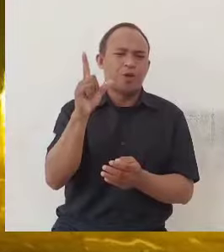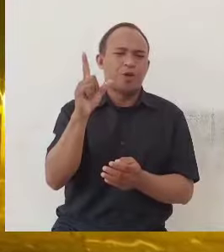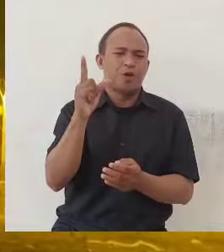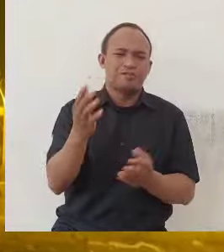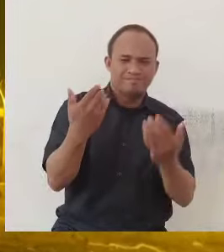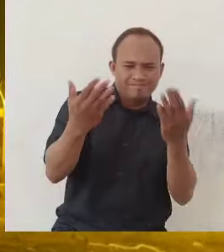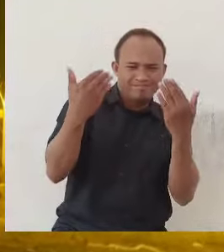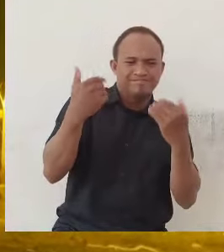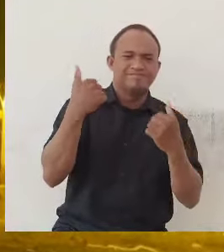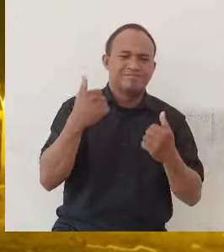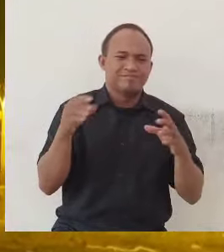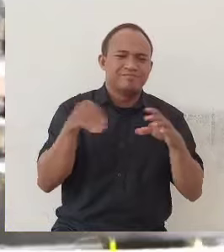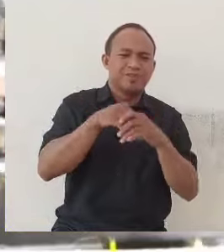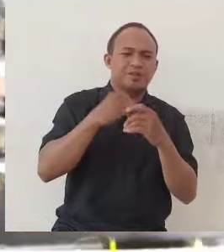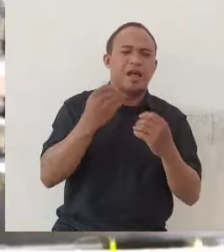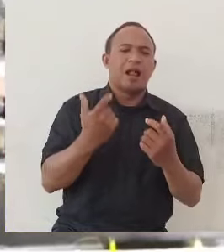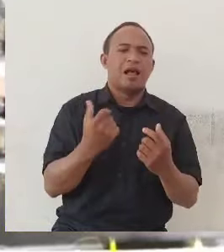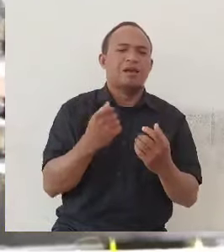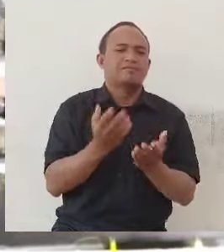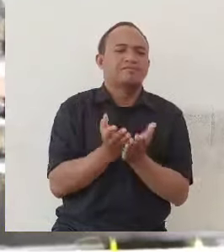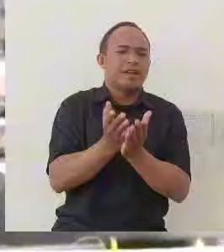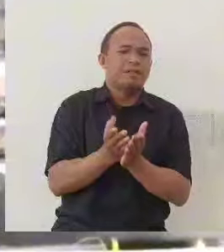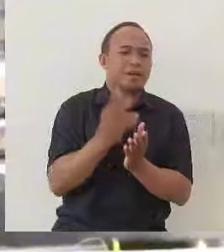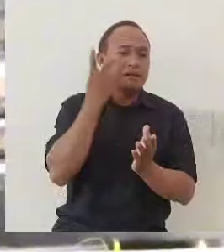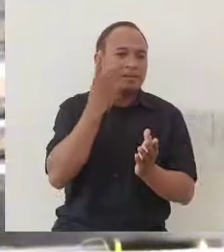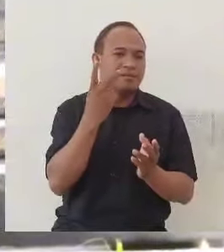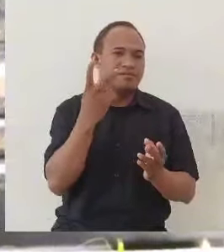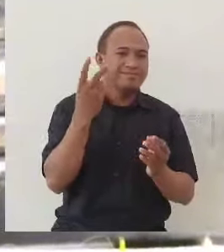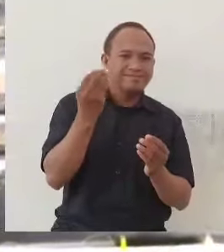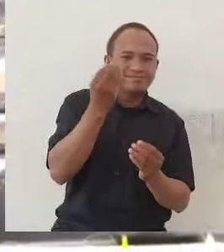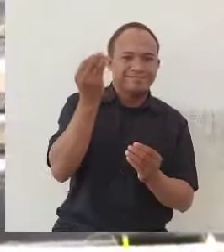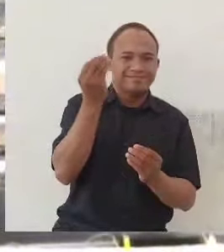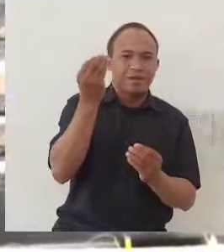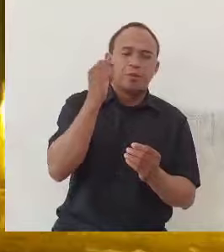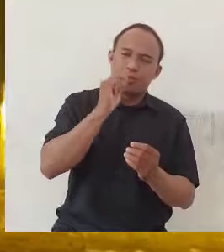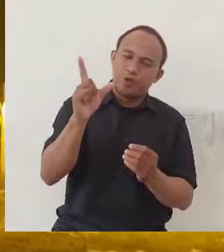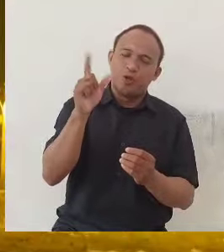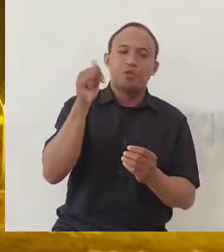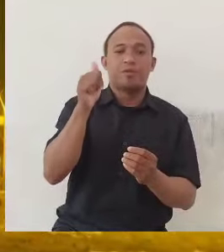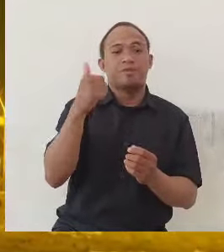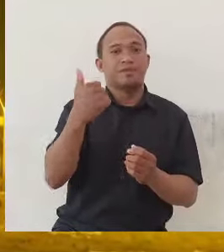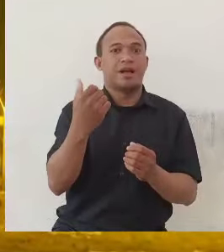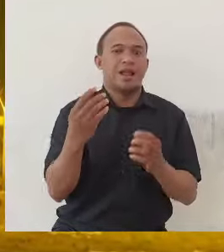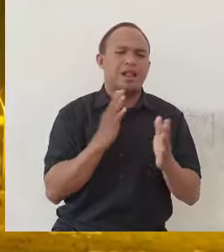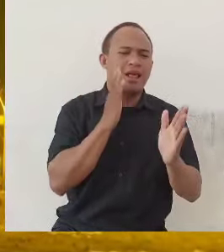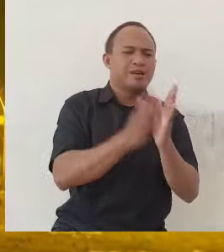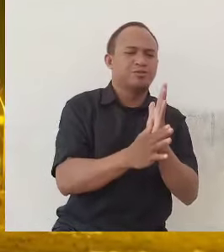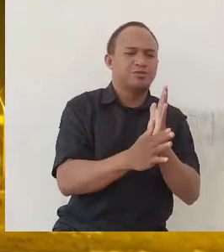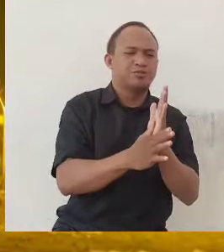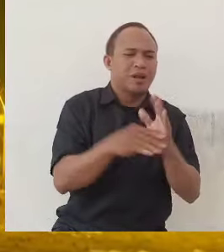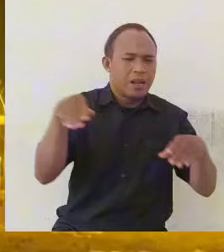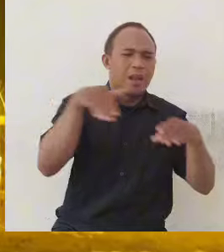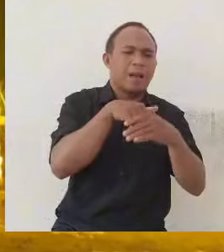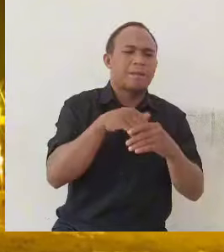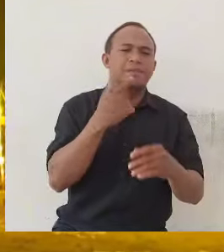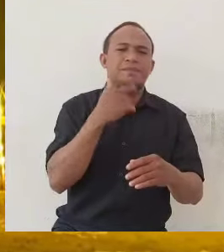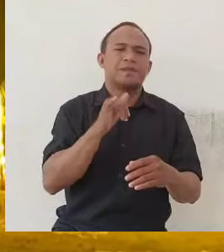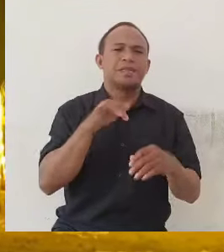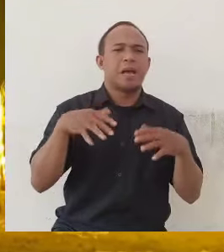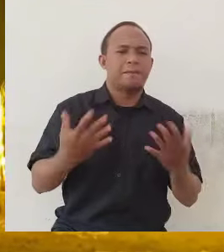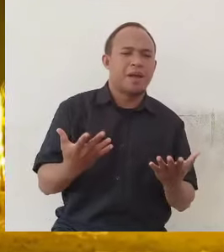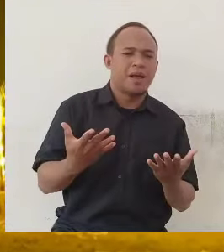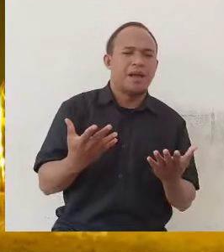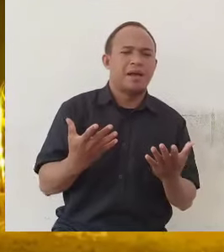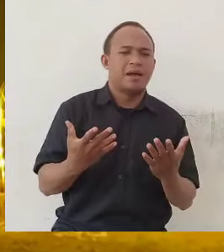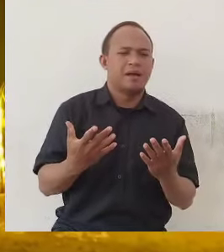Terus juga ada jajanan juga. Betul, dan lampu-lampu yang sangat romantis. Betul sekali. Nah, penasaran, kita lihat aja langsung ke dalamnya